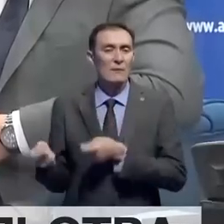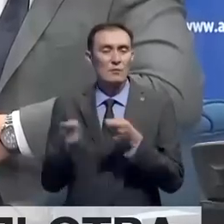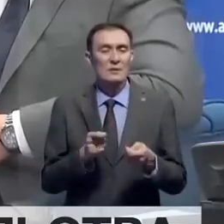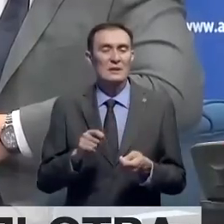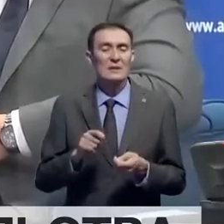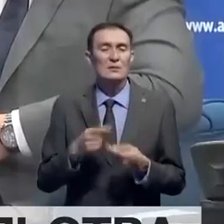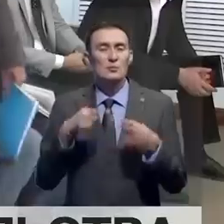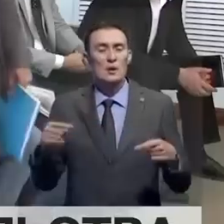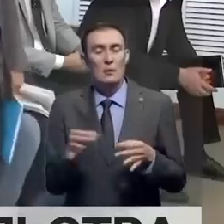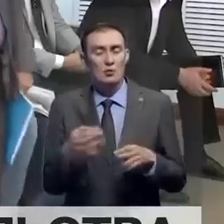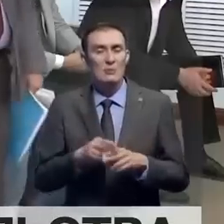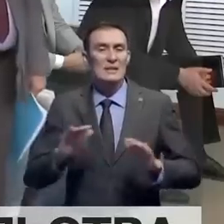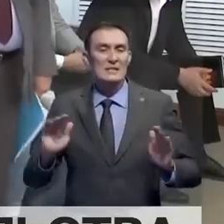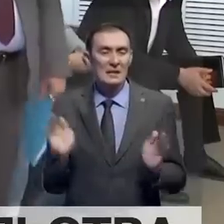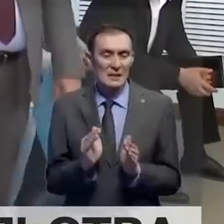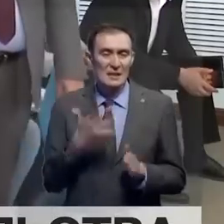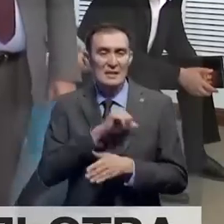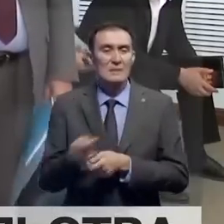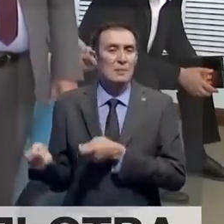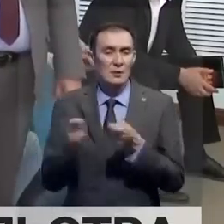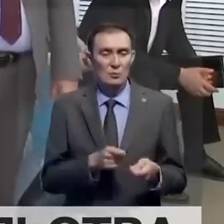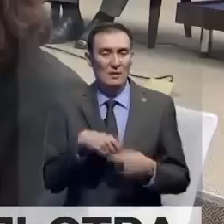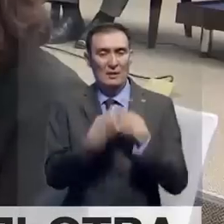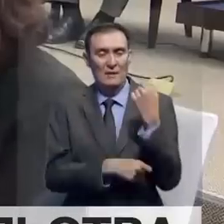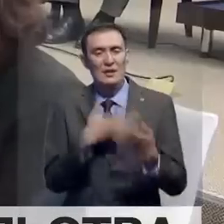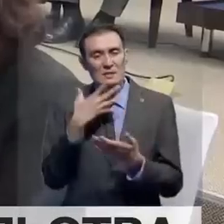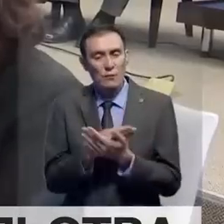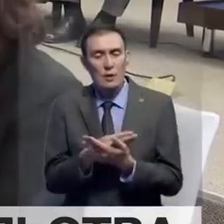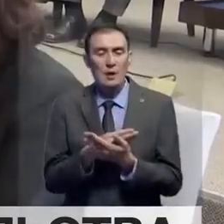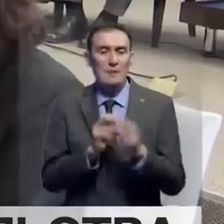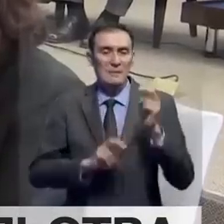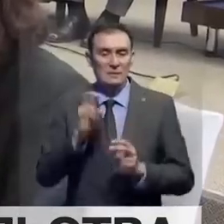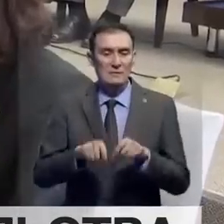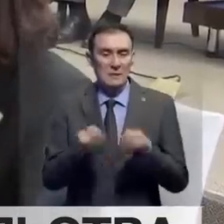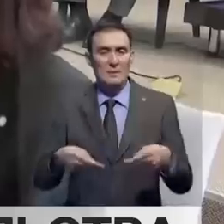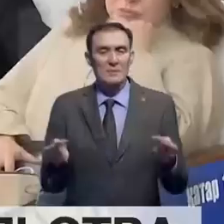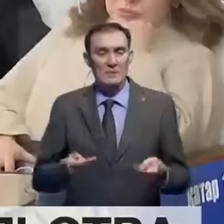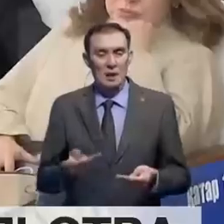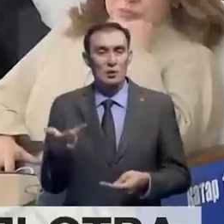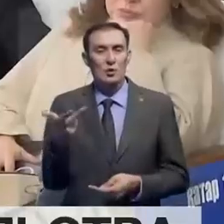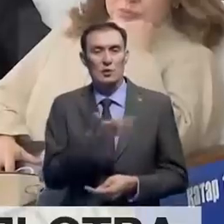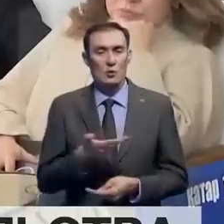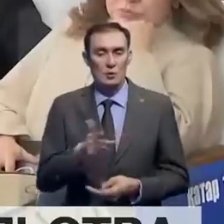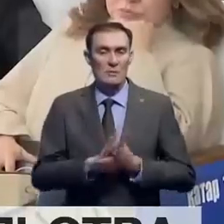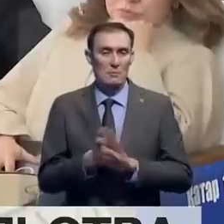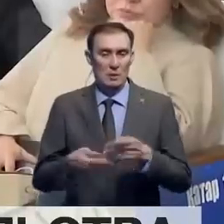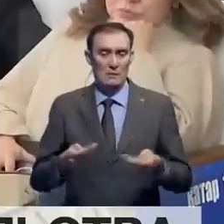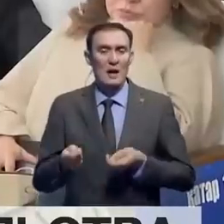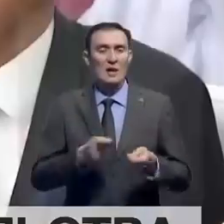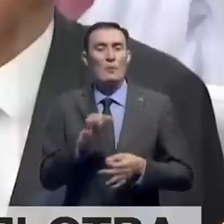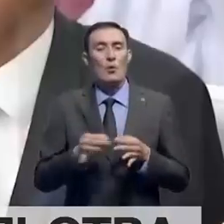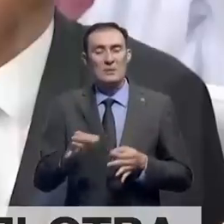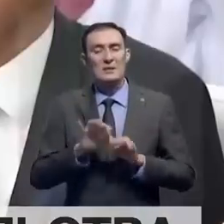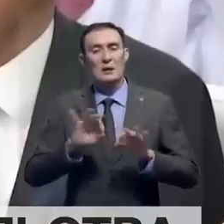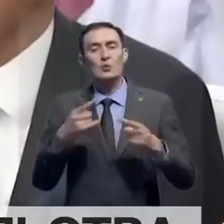привозят Извне Поэтому чтобы сократить количество импортируемого товара и поддержать местных производителя подписали трехсторонний меморандум Аким области также